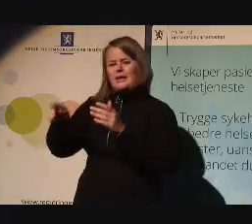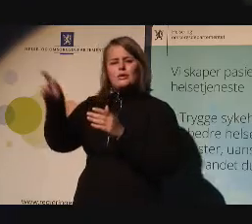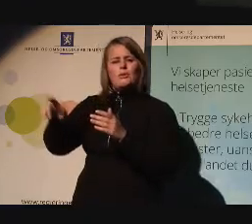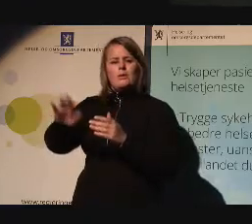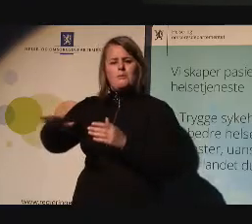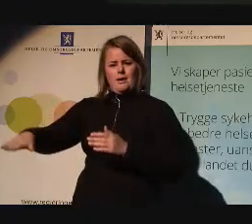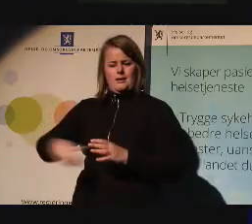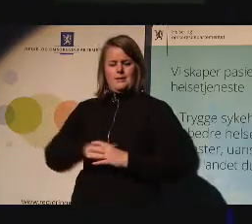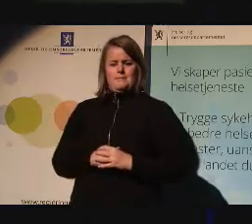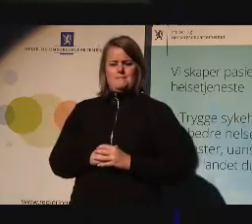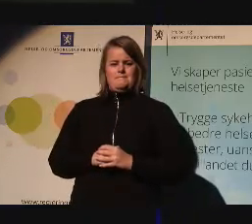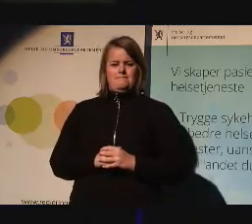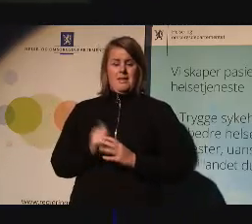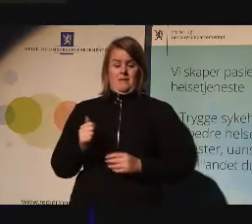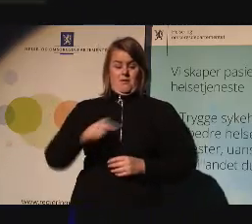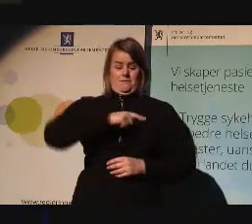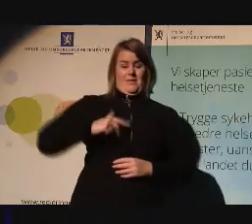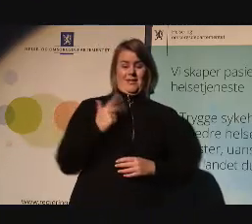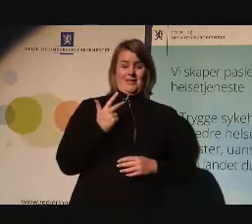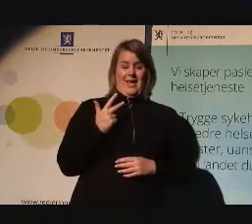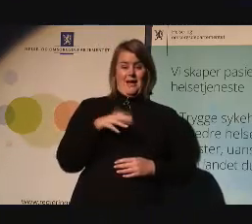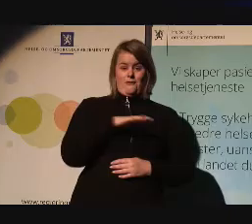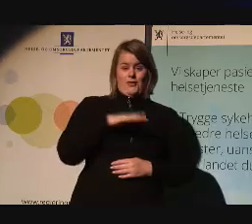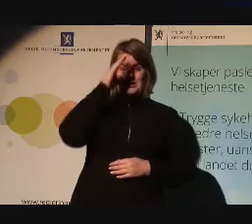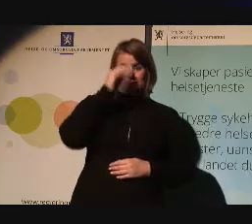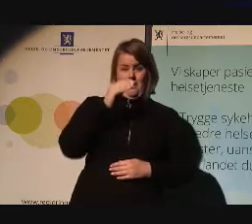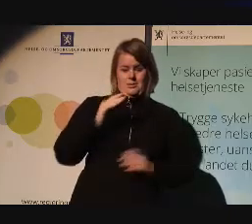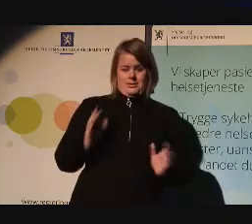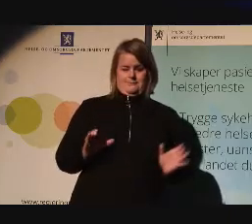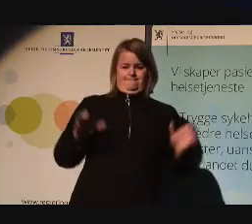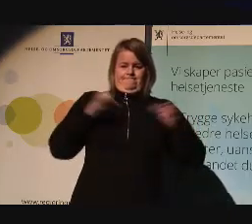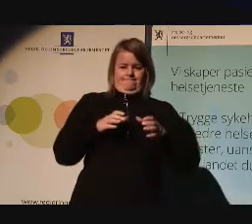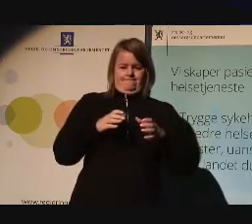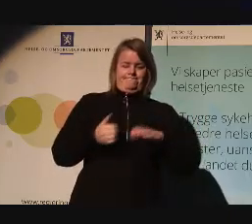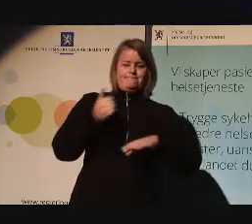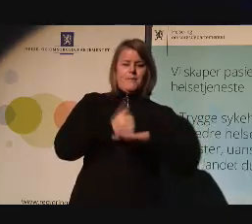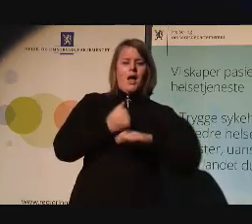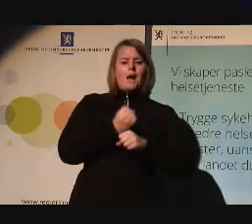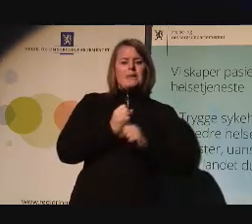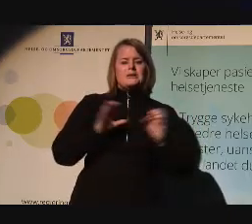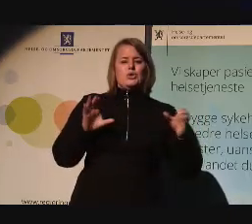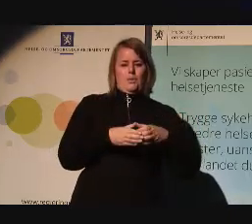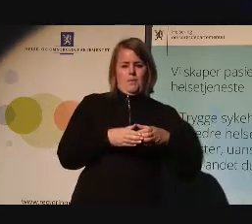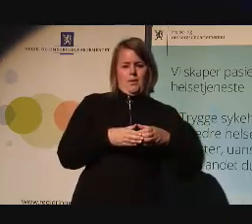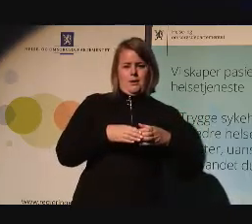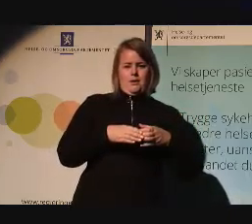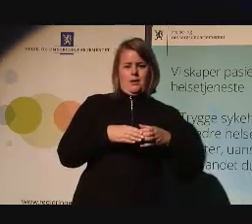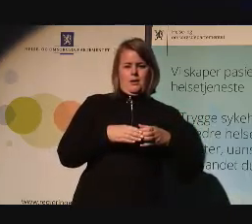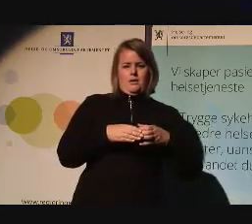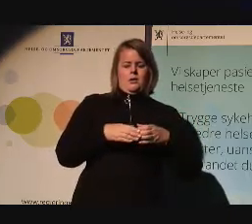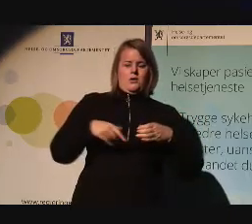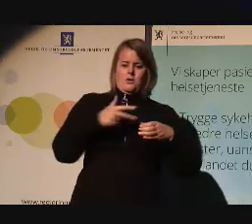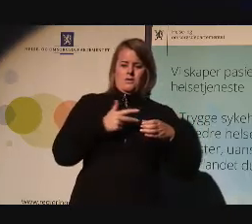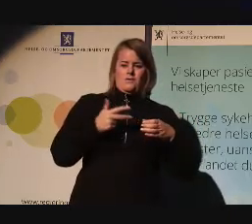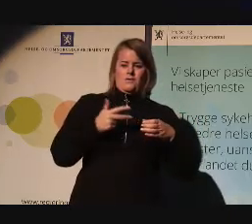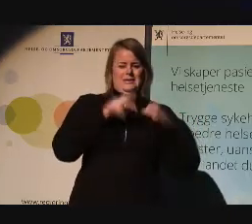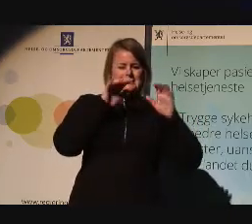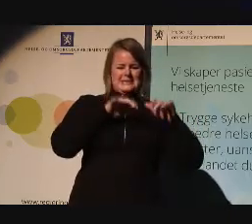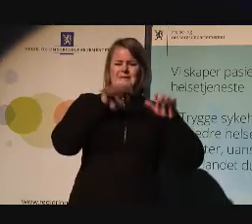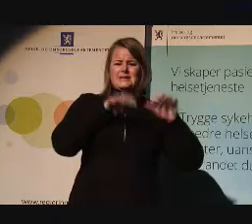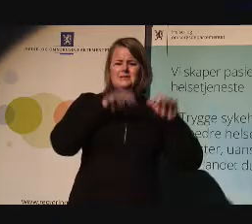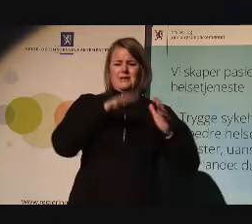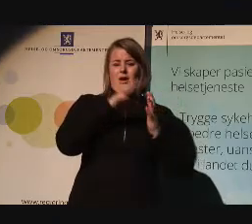Så 3 fylkesmenn gikk da sammen. Vi laget en arbeidsgruppe, og det er vi som da sammen har skrevet den rapporten